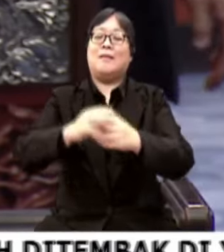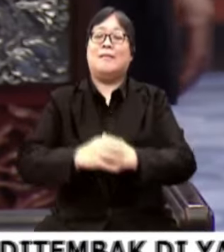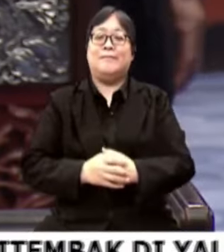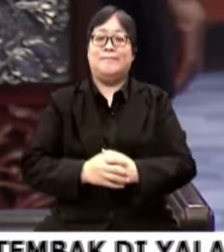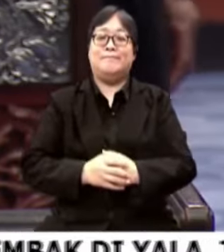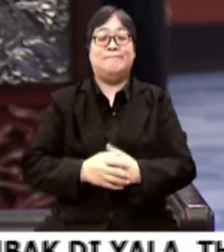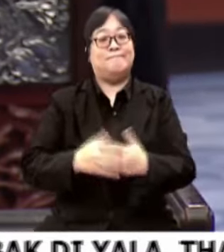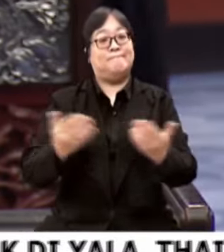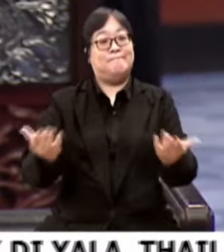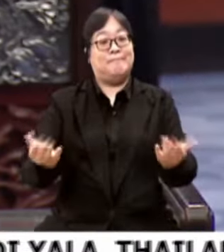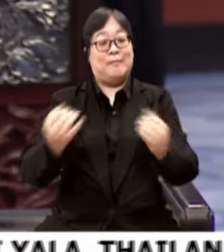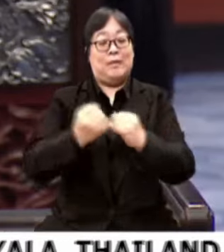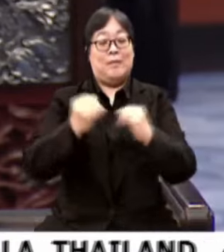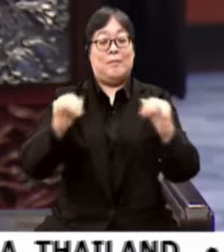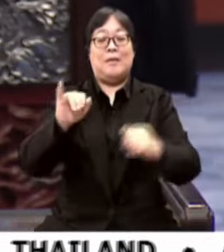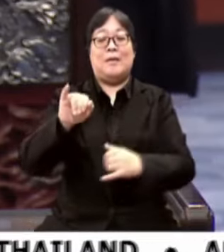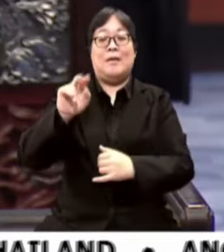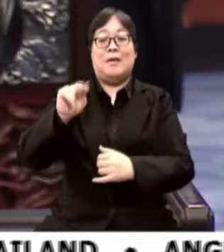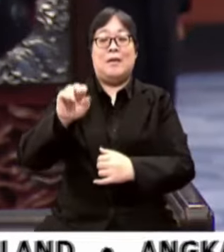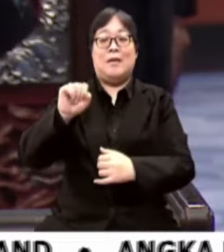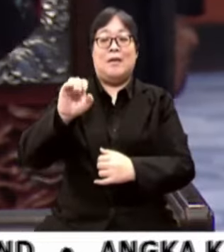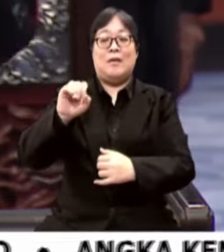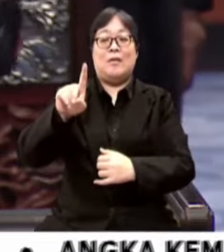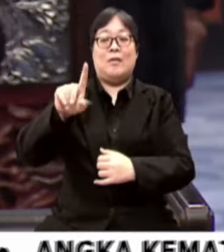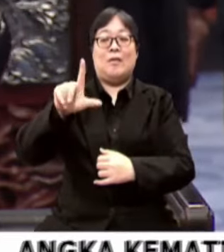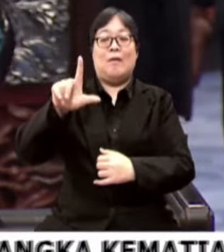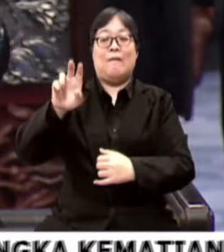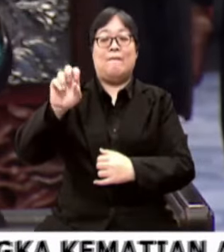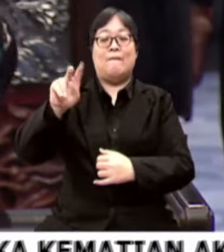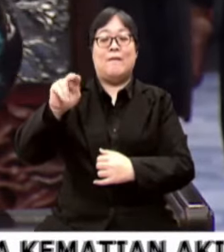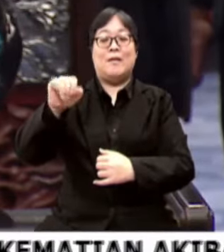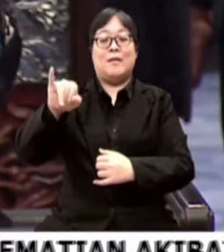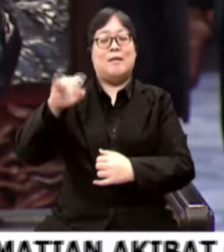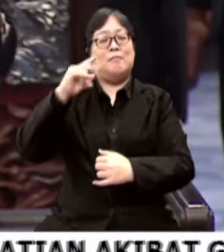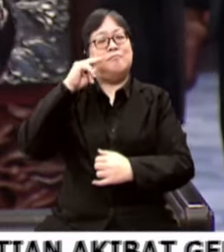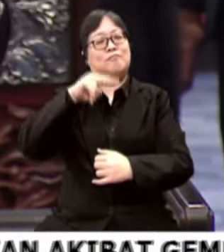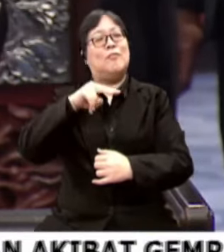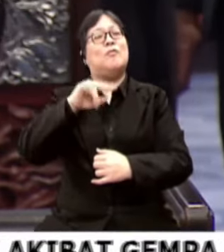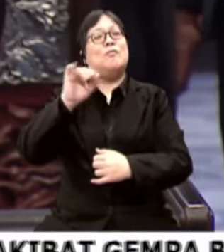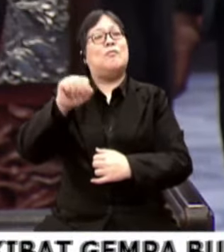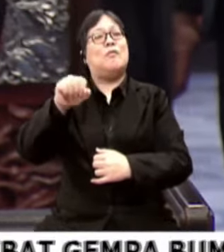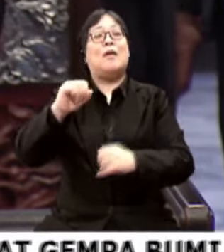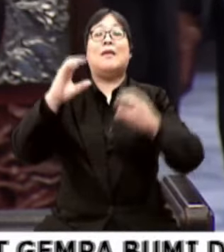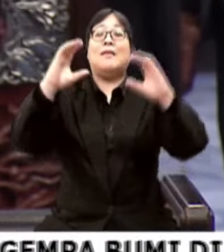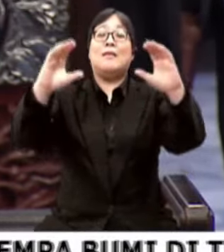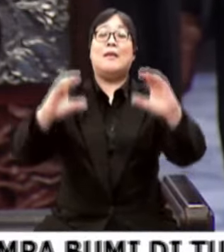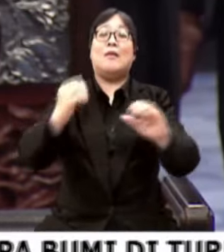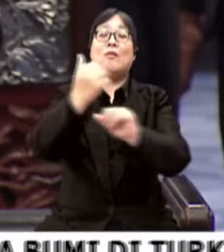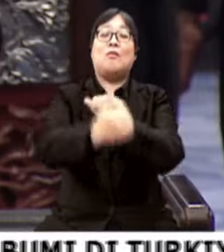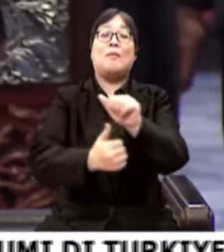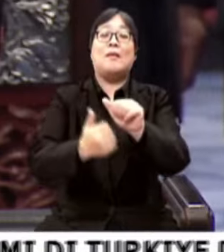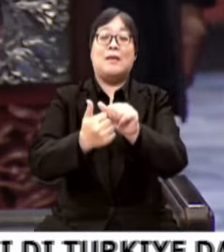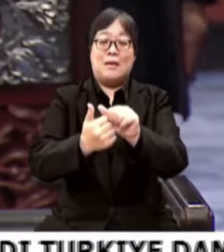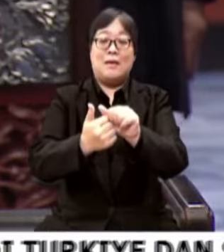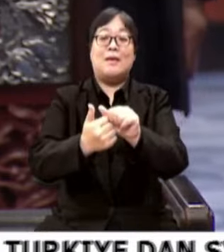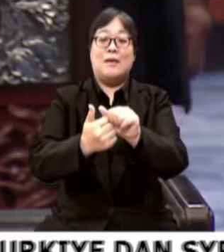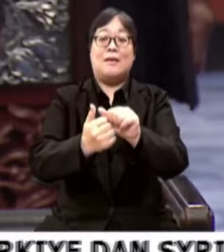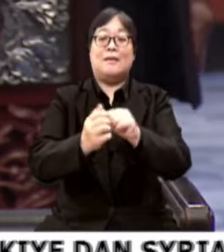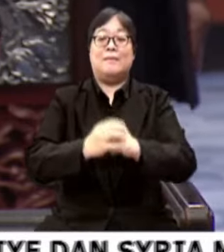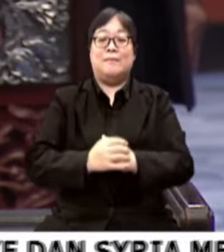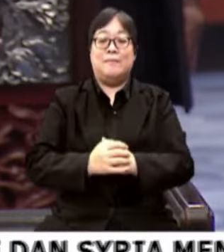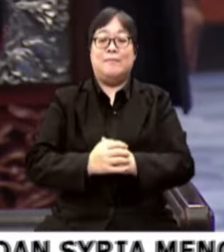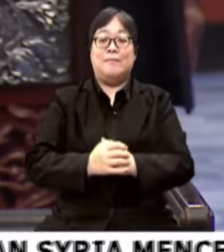sebabnya dengan izin melihat kepada calon yang lebih lebih automatic dan lebih